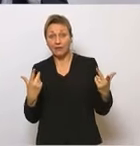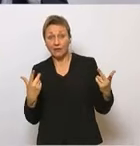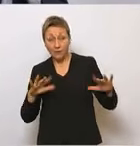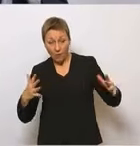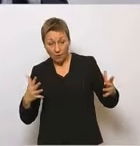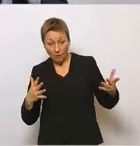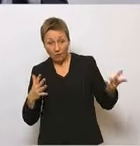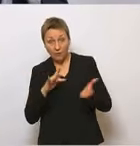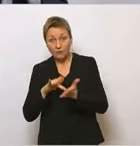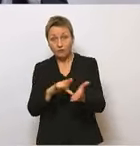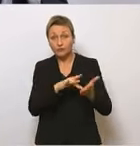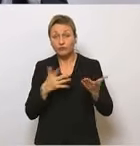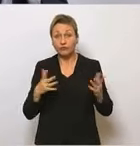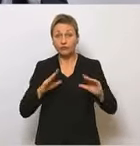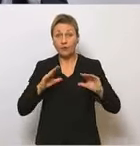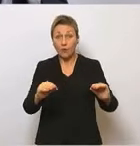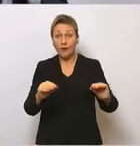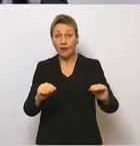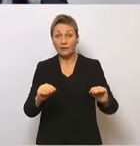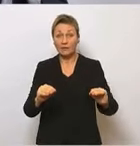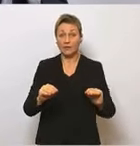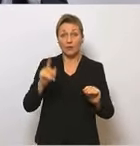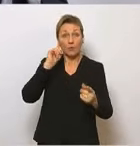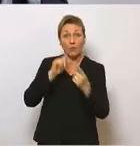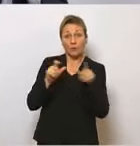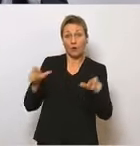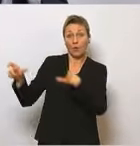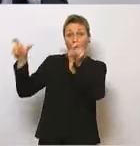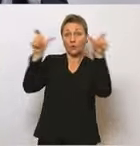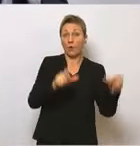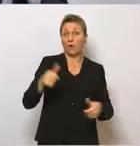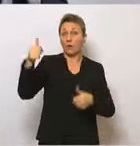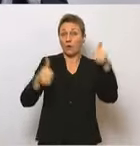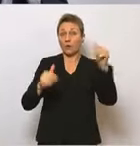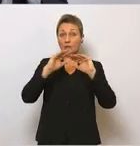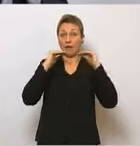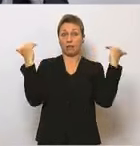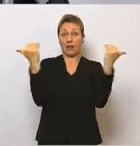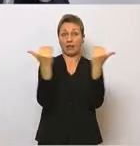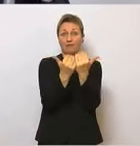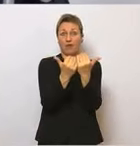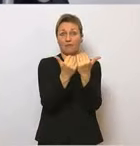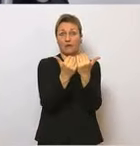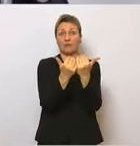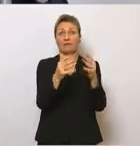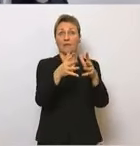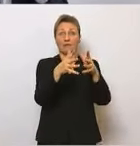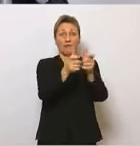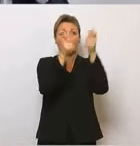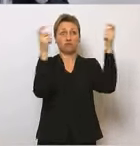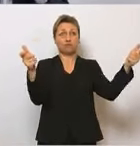seulement contrôler la concurrence vis-à-vis des grandes plateformes, mais aussi améliorer